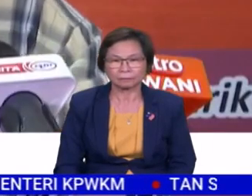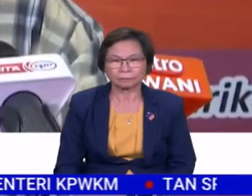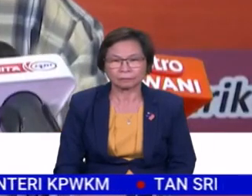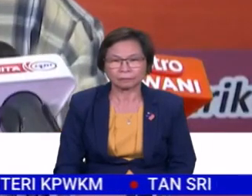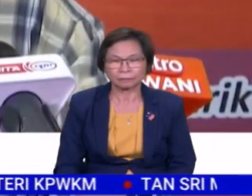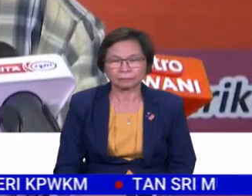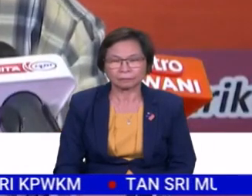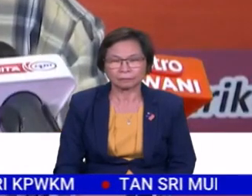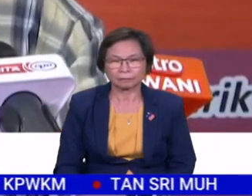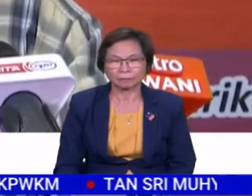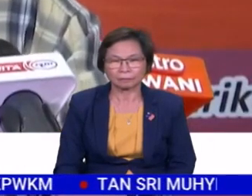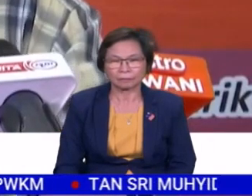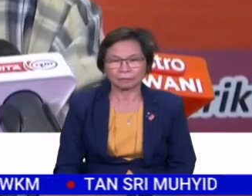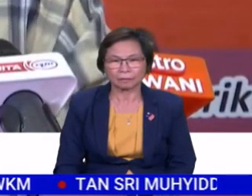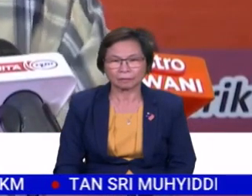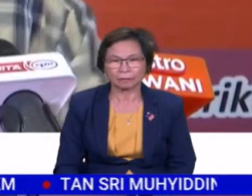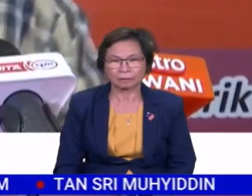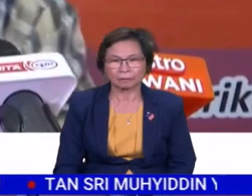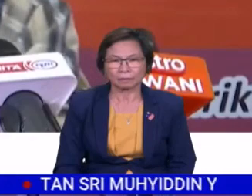Atas sebab